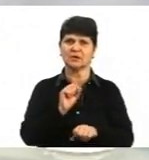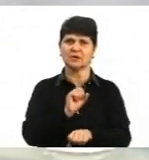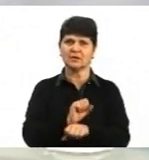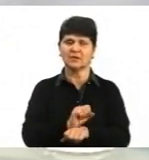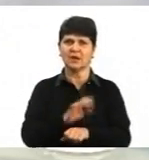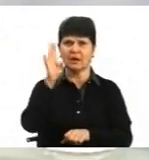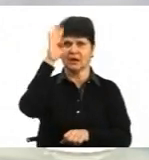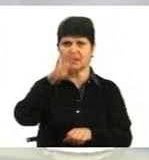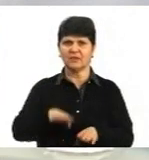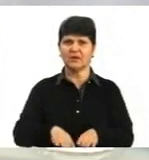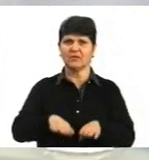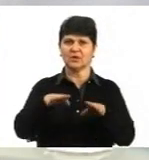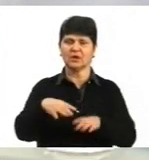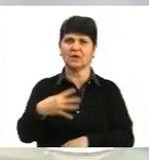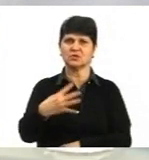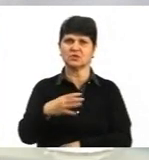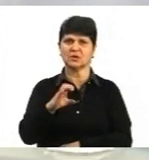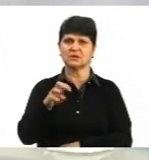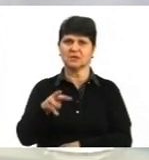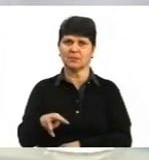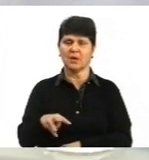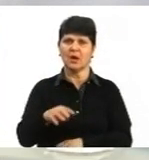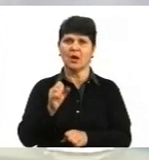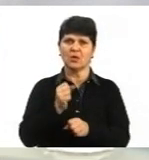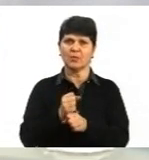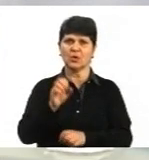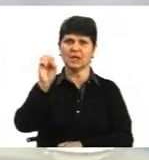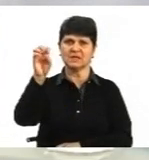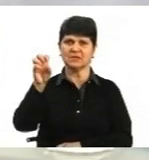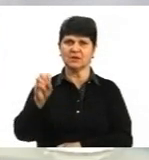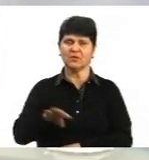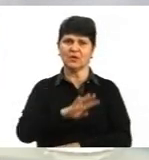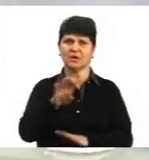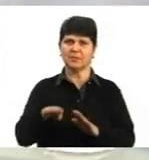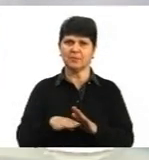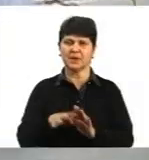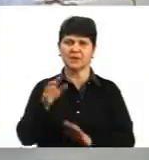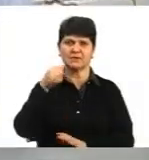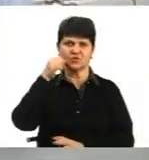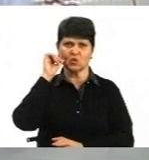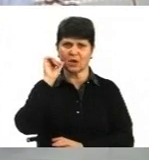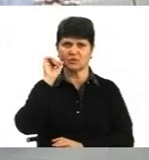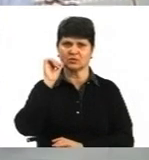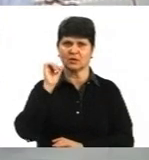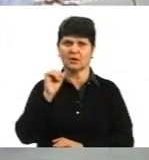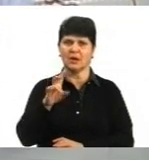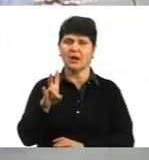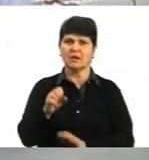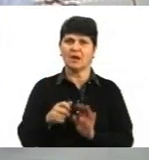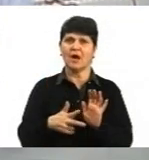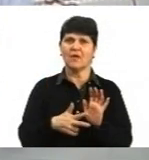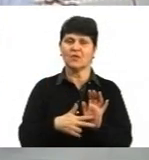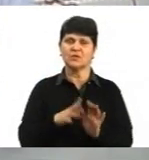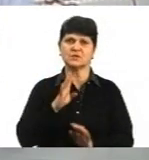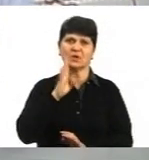сягав 40 сантиметрів. Отже, робота світлофорів під час цієї зливи вчорашньої. На 8 ранку сьогоднішнього